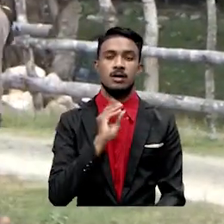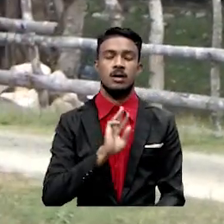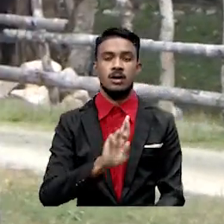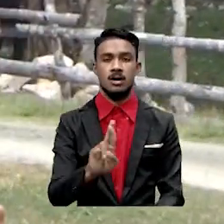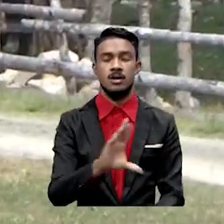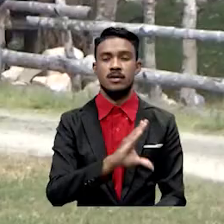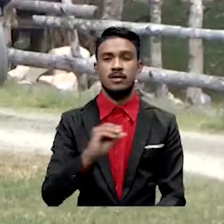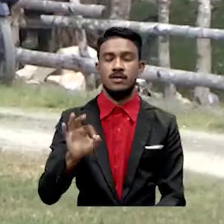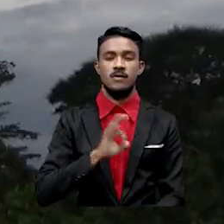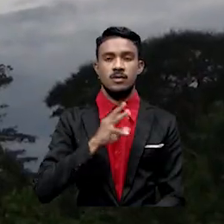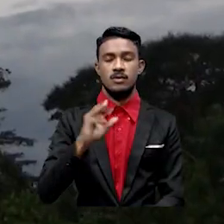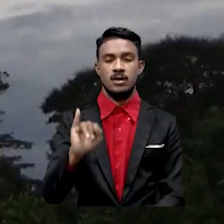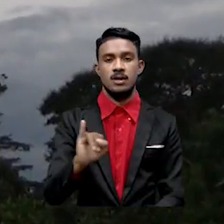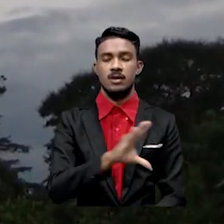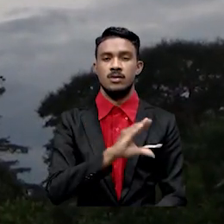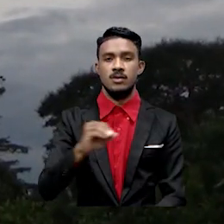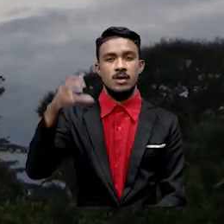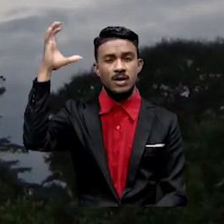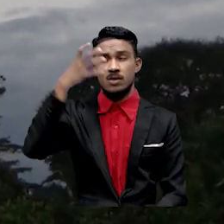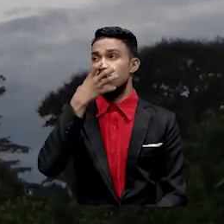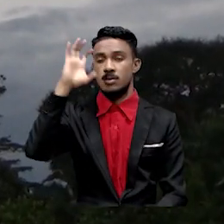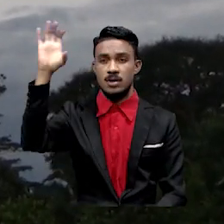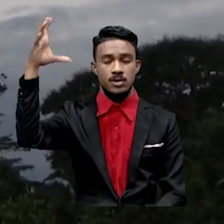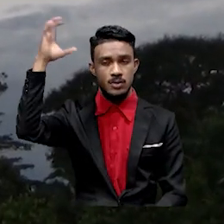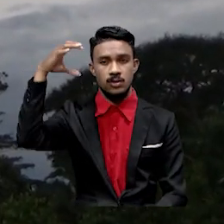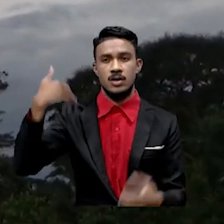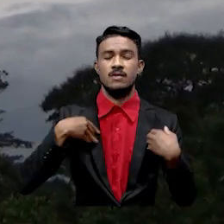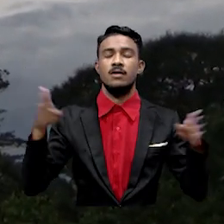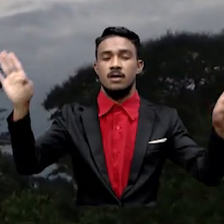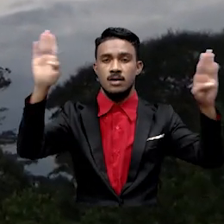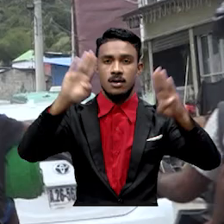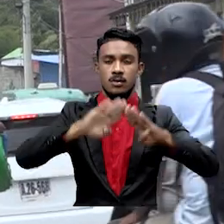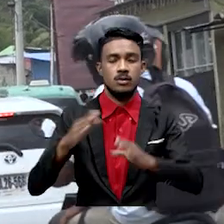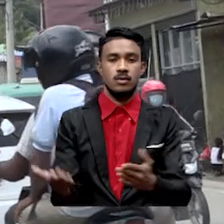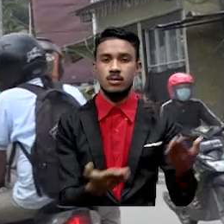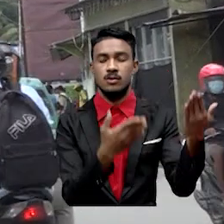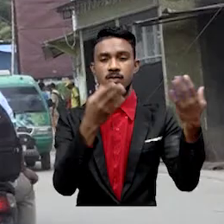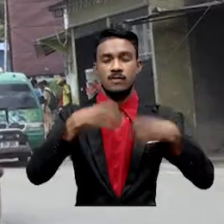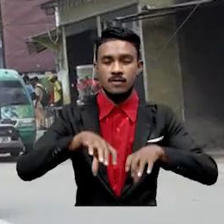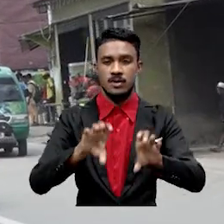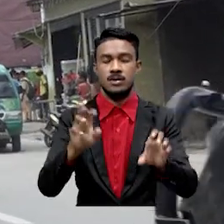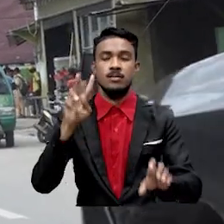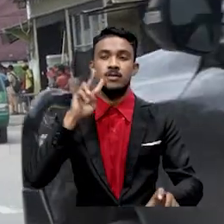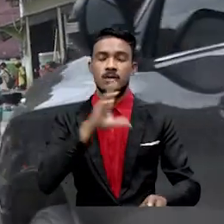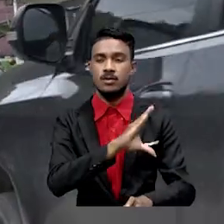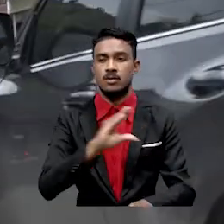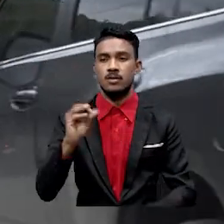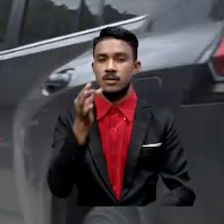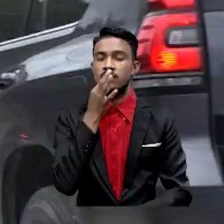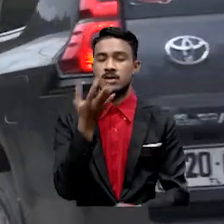ia lorong manas larang. Udang hoani no ia na kukung nyelarang. Lorifaan sira ne moro tahang no aifuan sira.